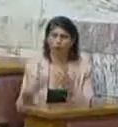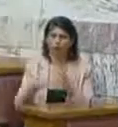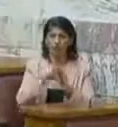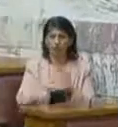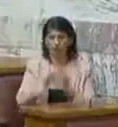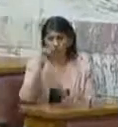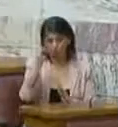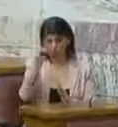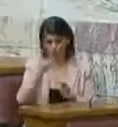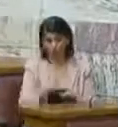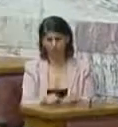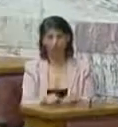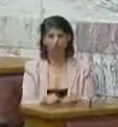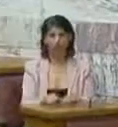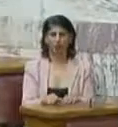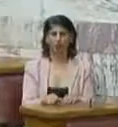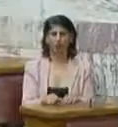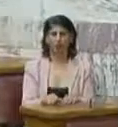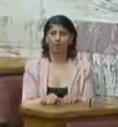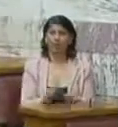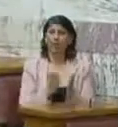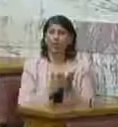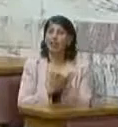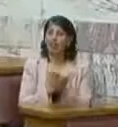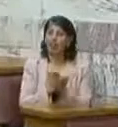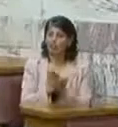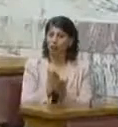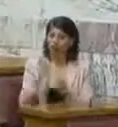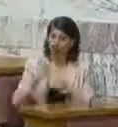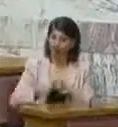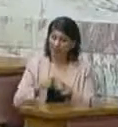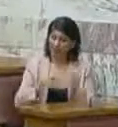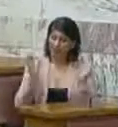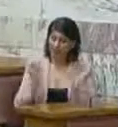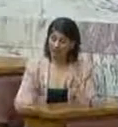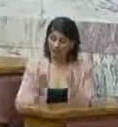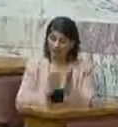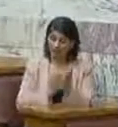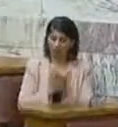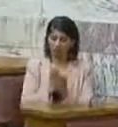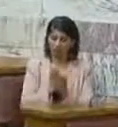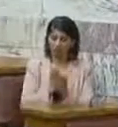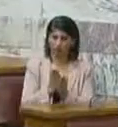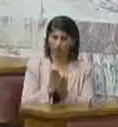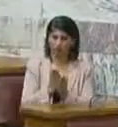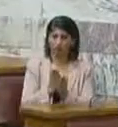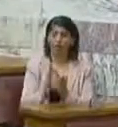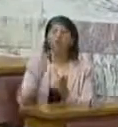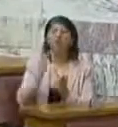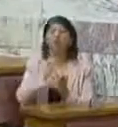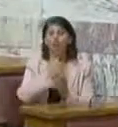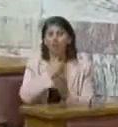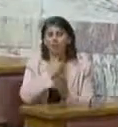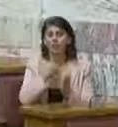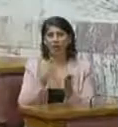πρώτος. Η δικαιοσύνη, η ελληνική τακτική δικαιοσύνη, δεν χρειάζεται